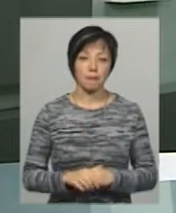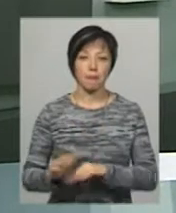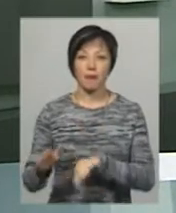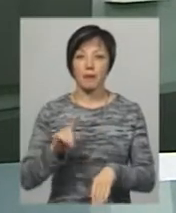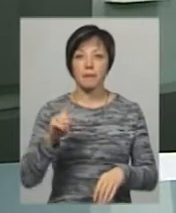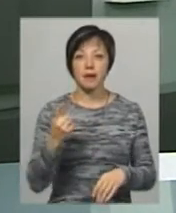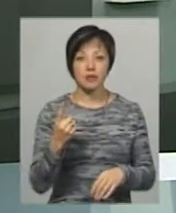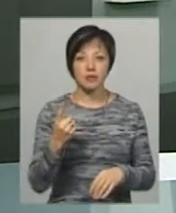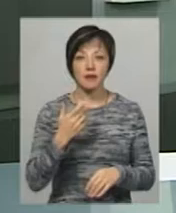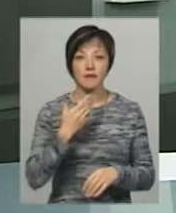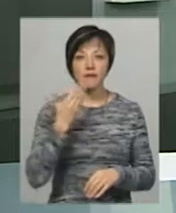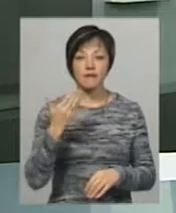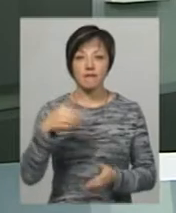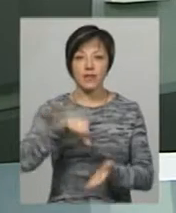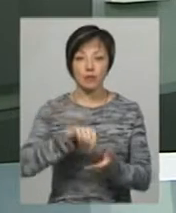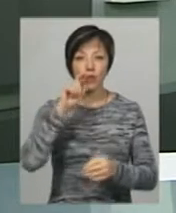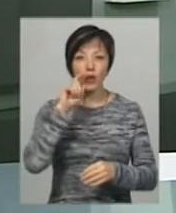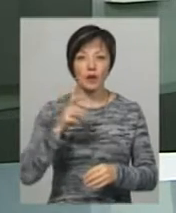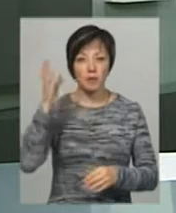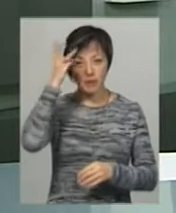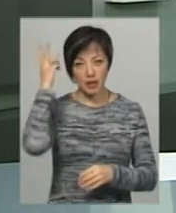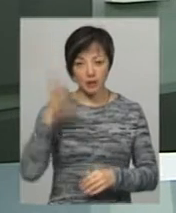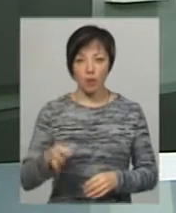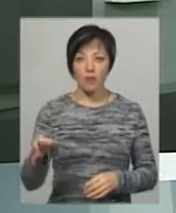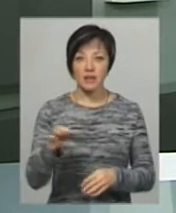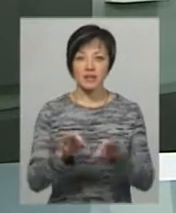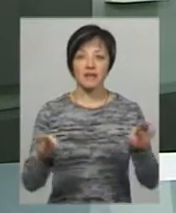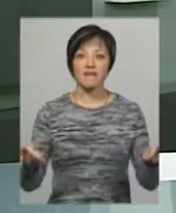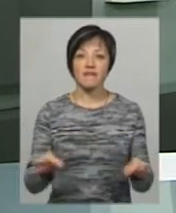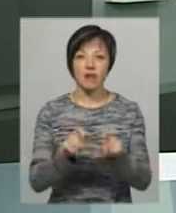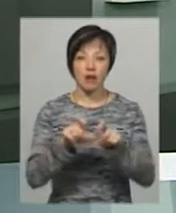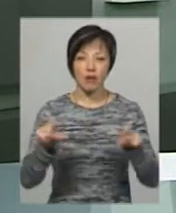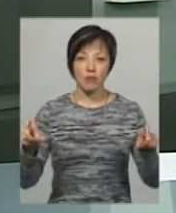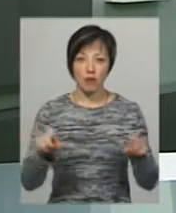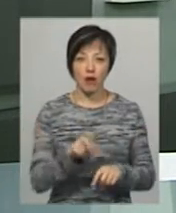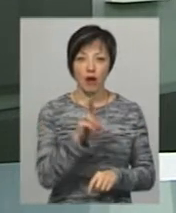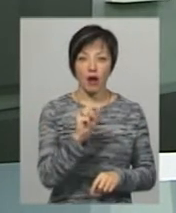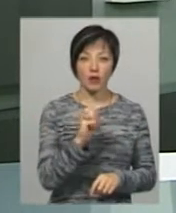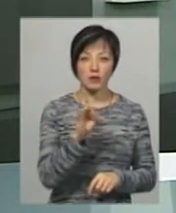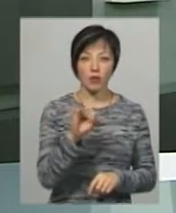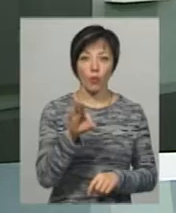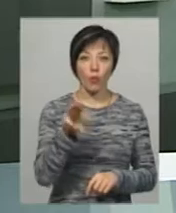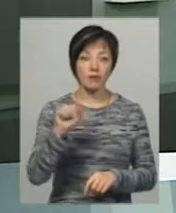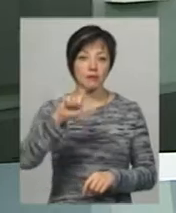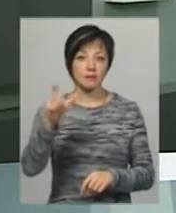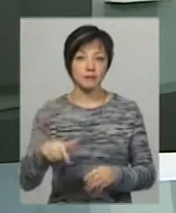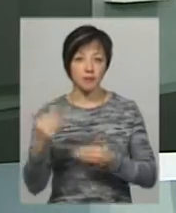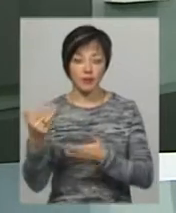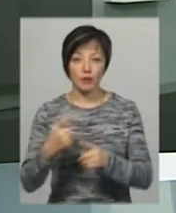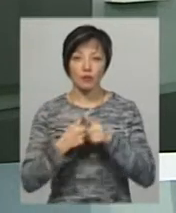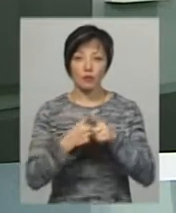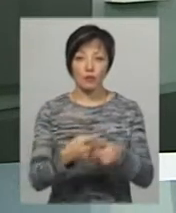Перший виступ в Україні дасть у Хмельницькій обласній філармонії італійський диригент Лоренцо Кастріота. У супроводі